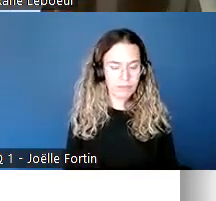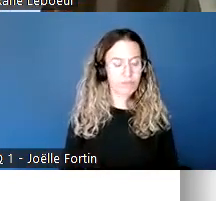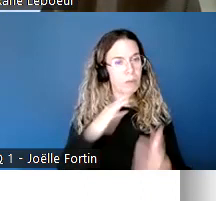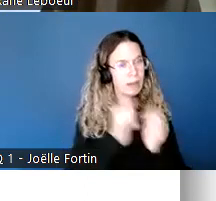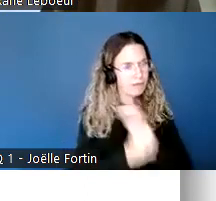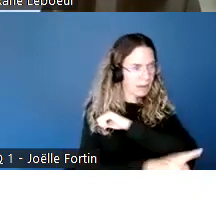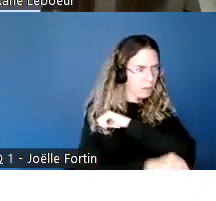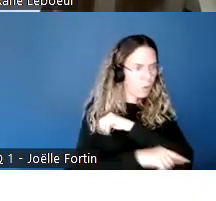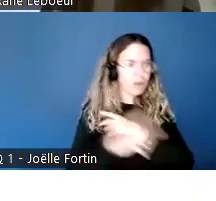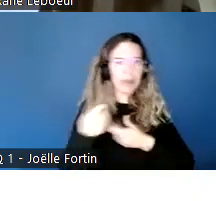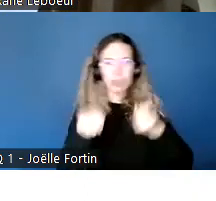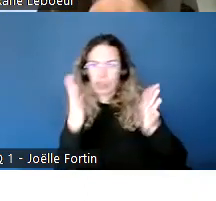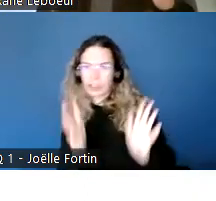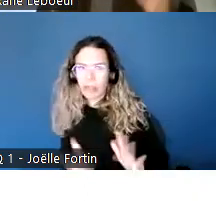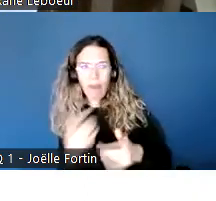gestionnaire.